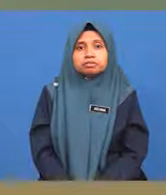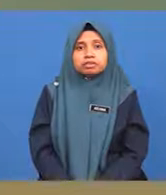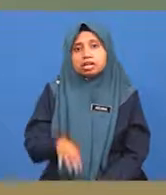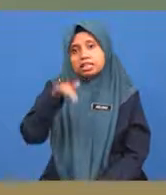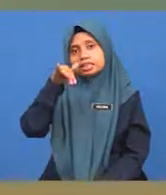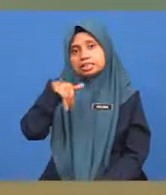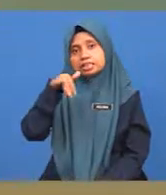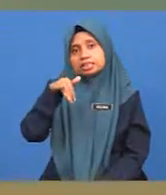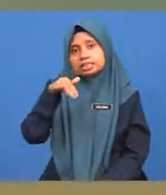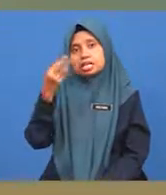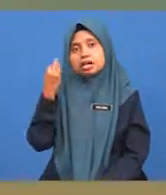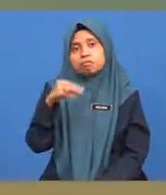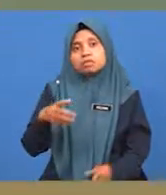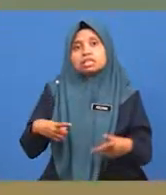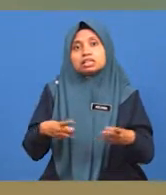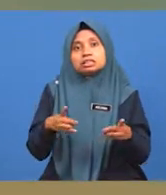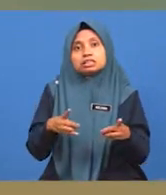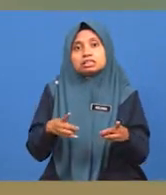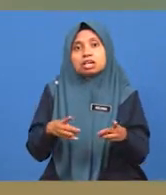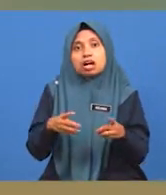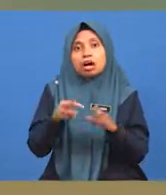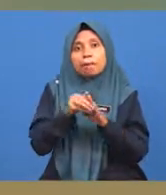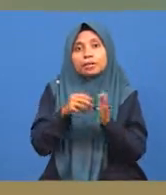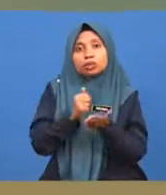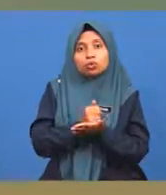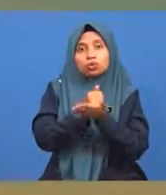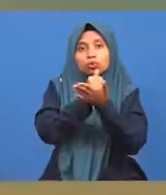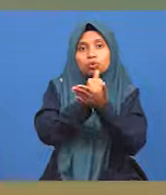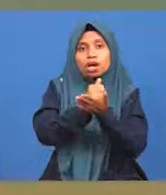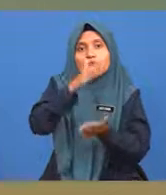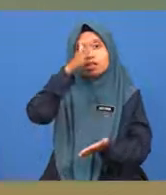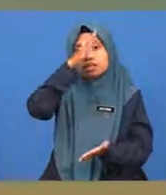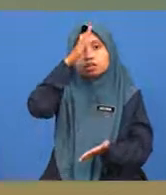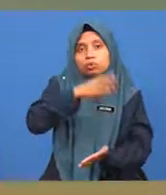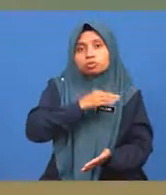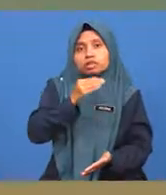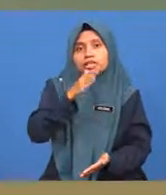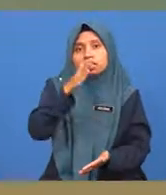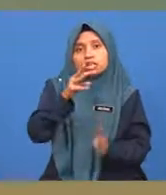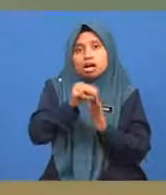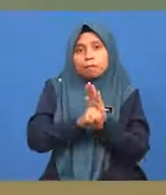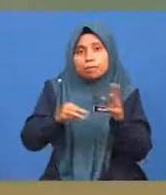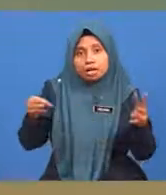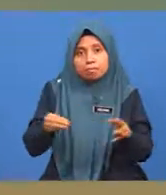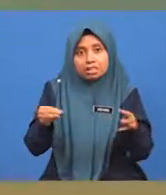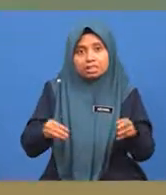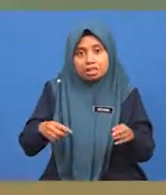Ya, mereka sedang menolong datuk dan nenek memasak